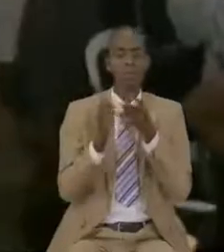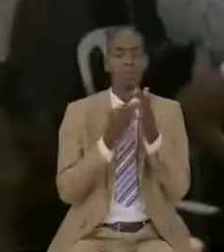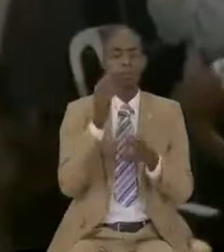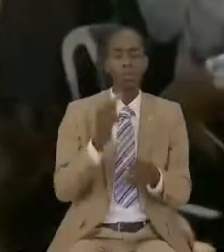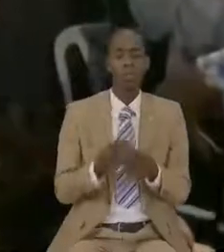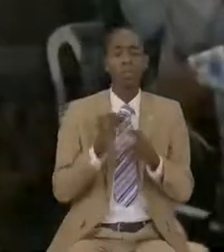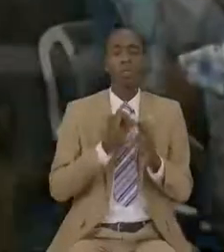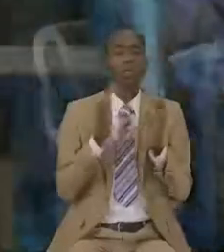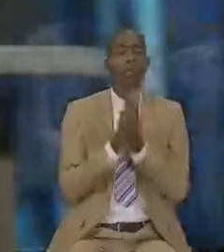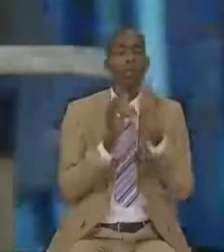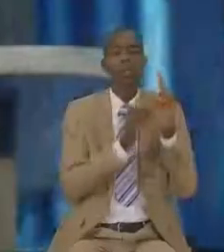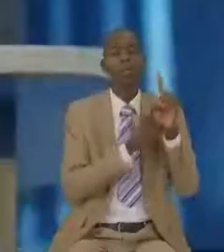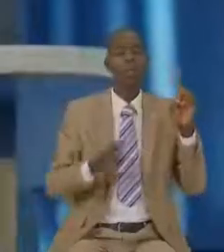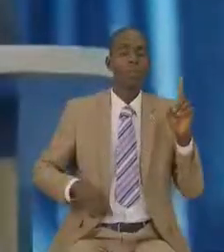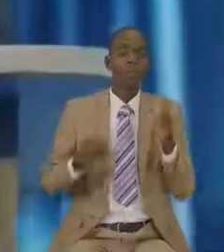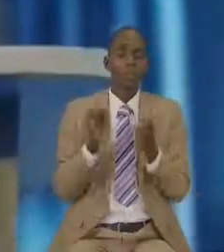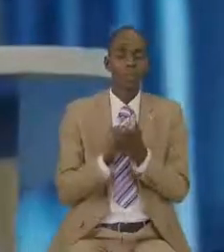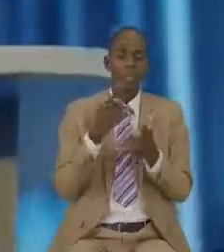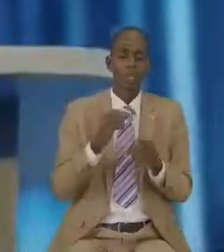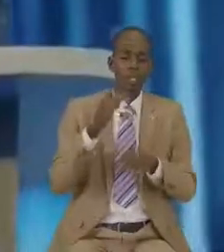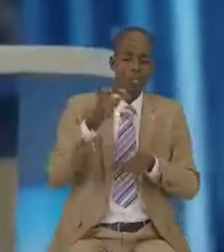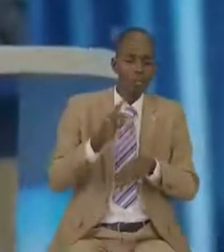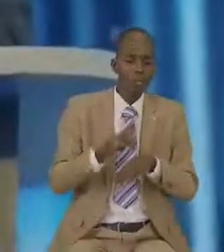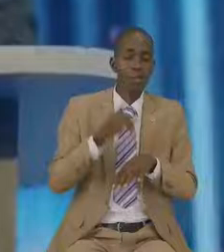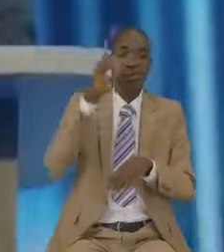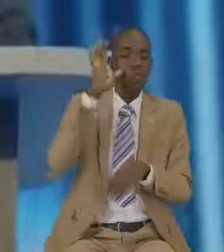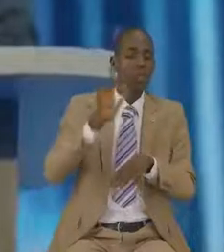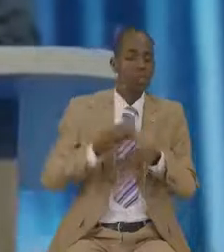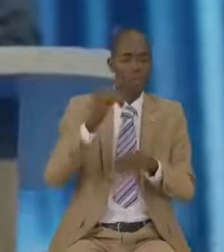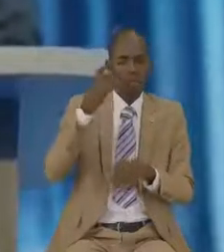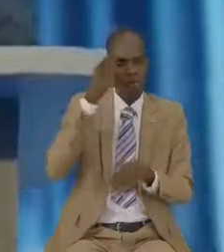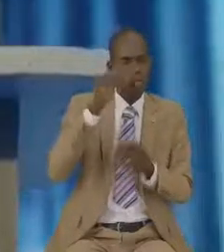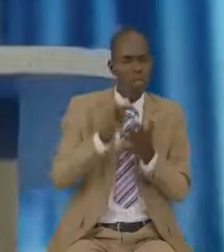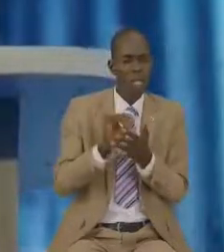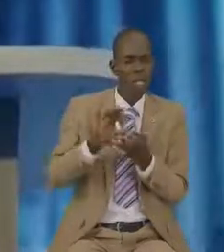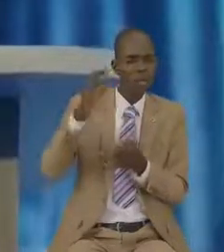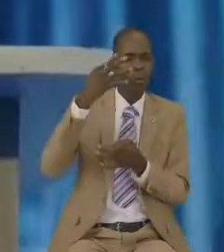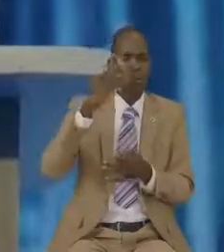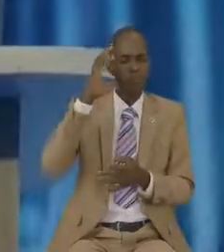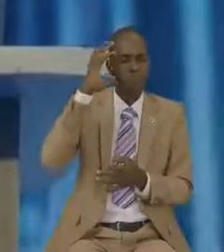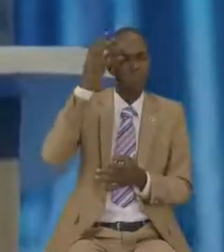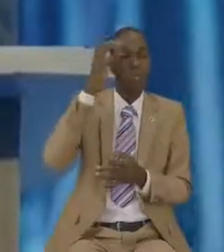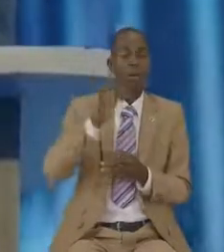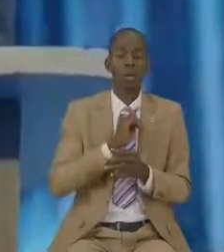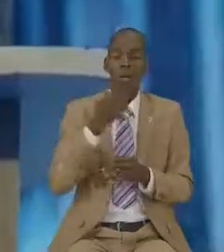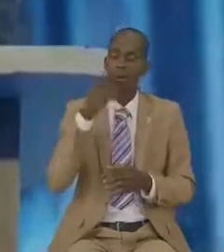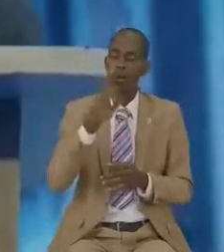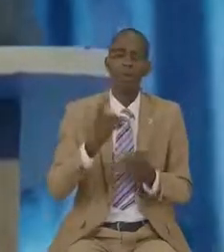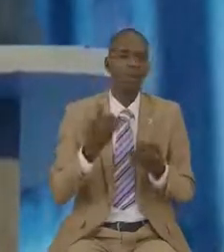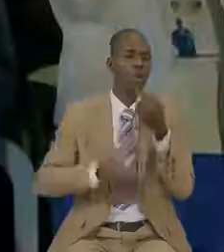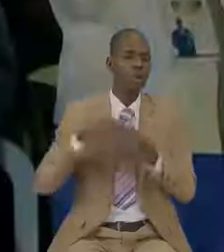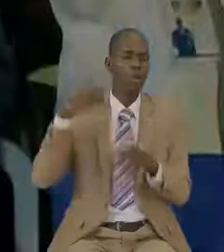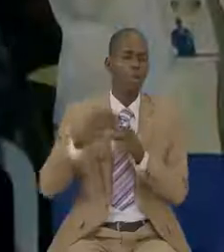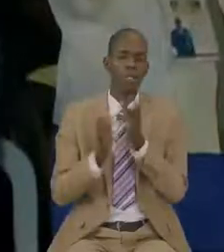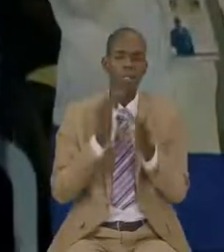Seigneur, que tu touches le cerveau, cet esprit de sanité, folie. Je vous commande maintenant, sortez au nom